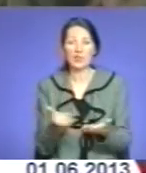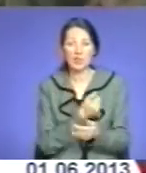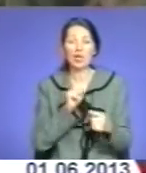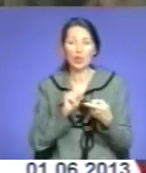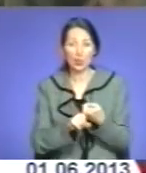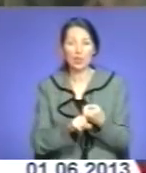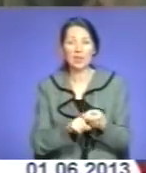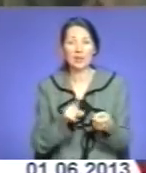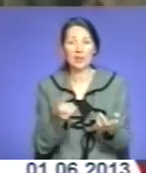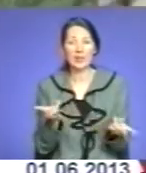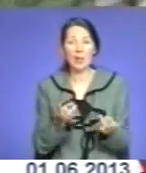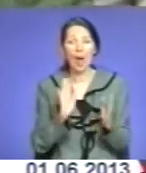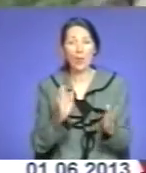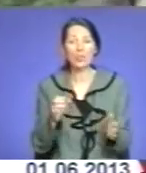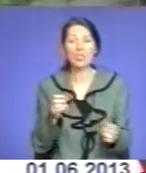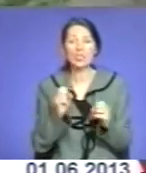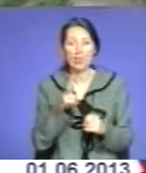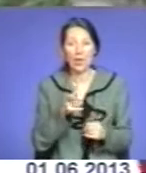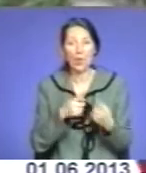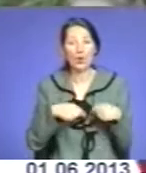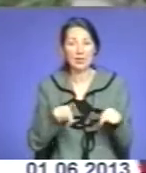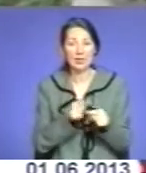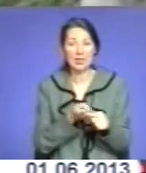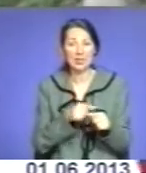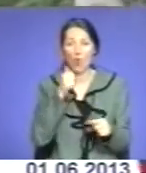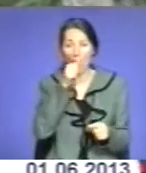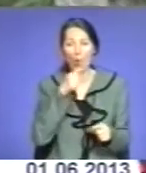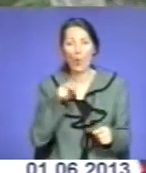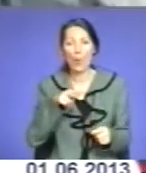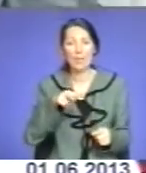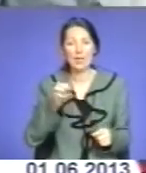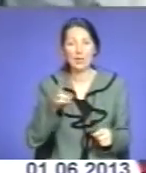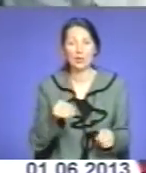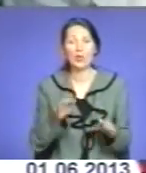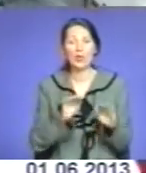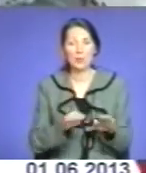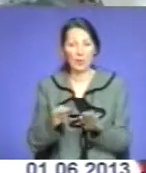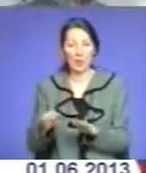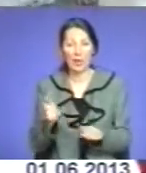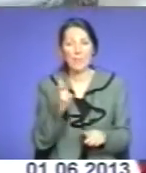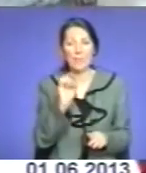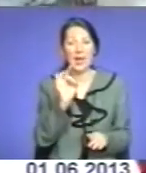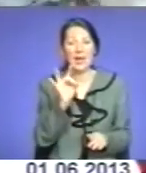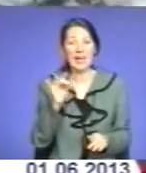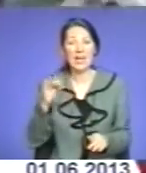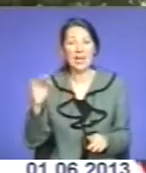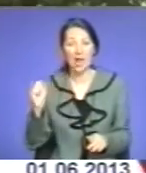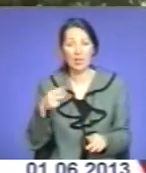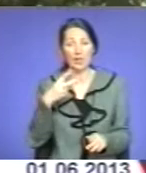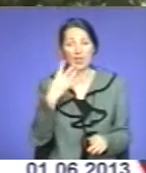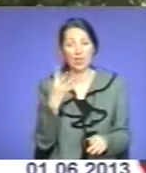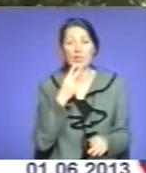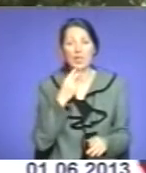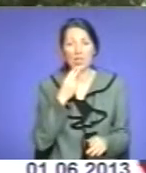Для цього слід бути членом організації. Цього року пластуни отаборяться на Бережанщині з 24 червня.